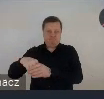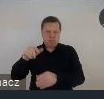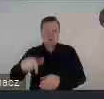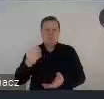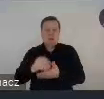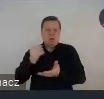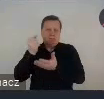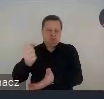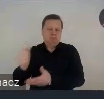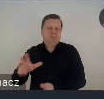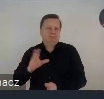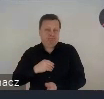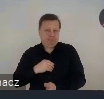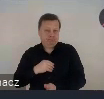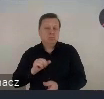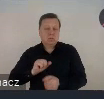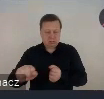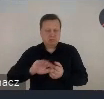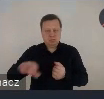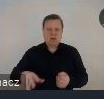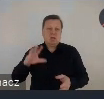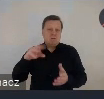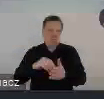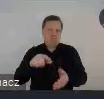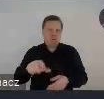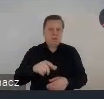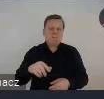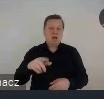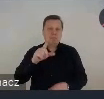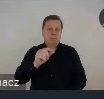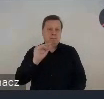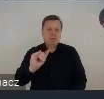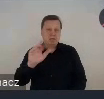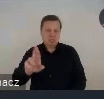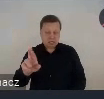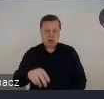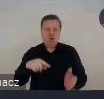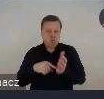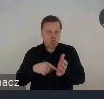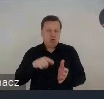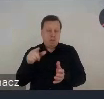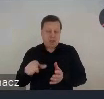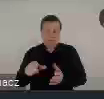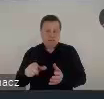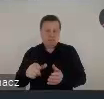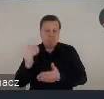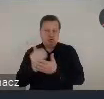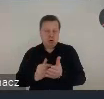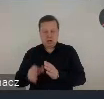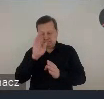dotacje. Właśnie Polski Inkubator Rzemiosła jest jednym z programów tego typu.